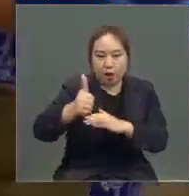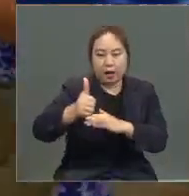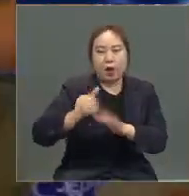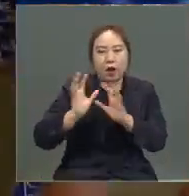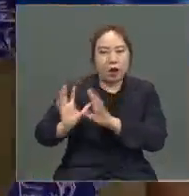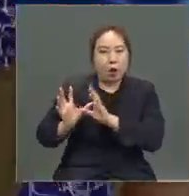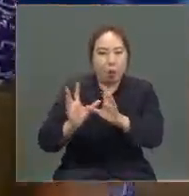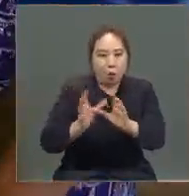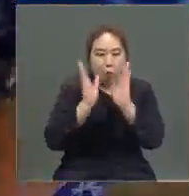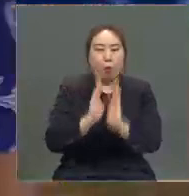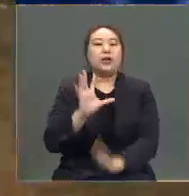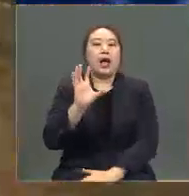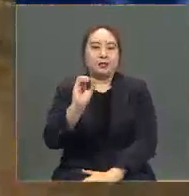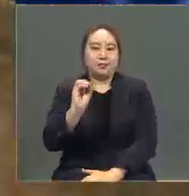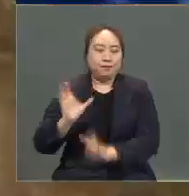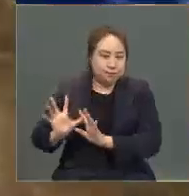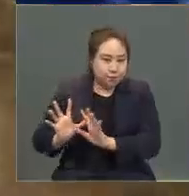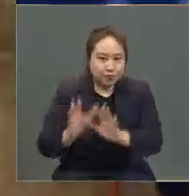เมตรและเข้าภายในวิหารได้รอบแล้วเพียง 50